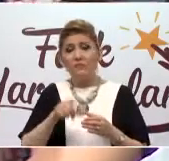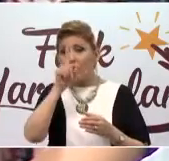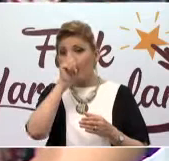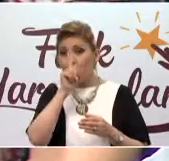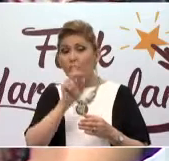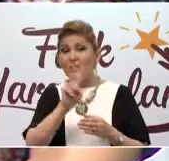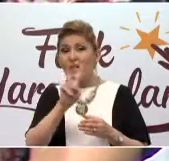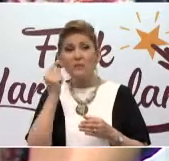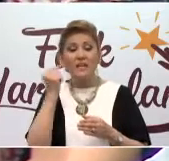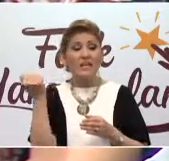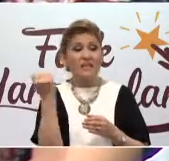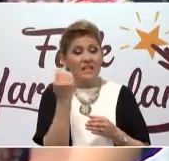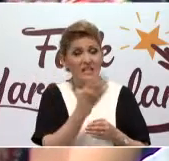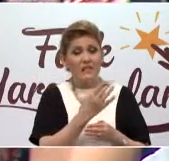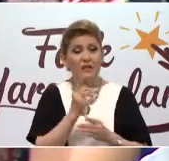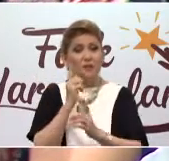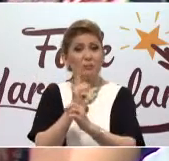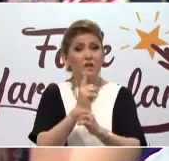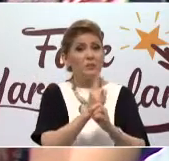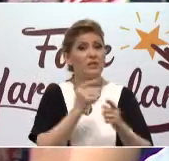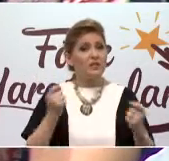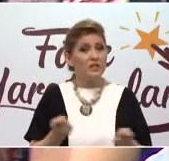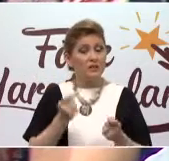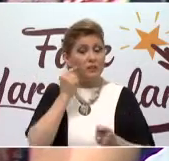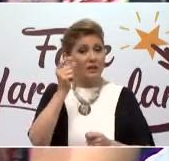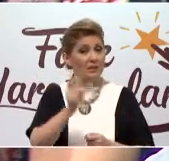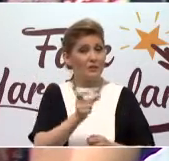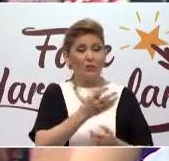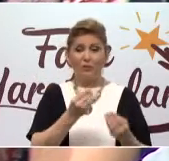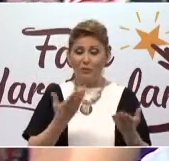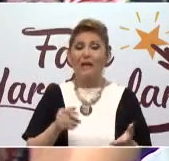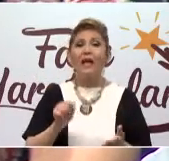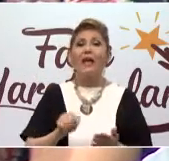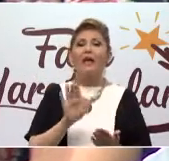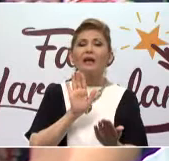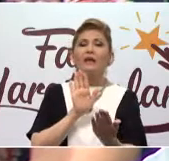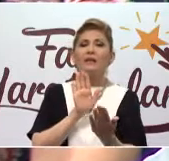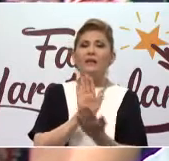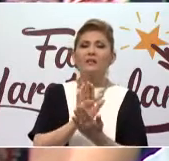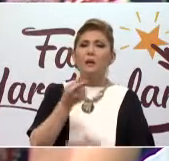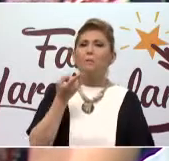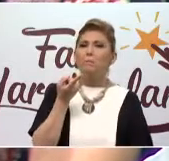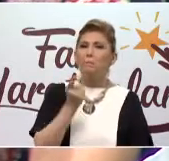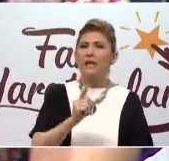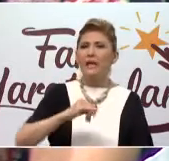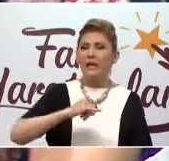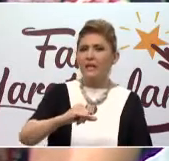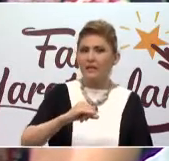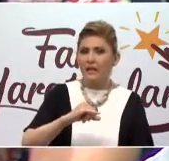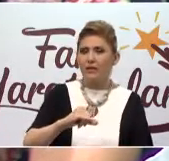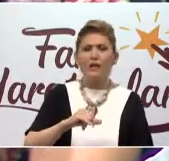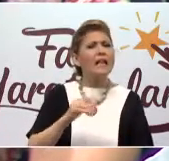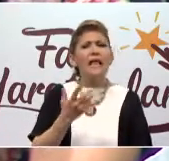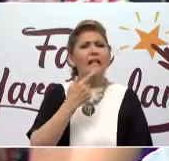120 kişiye kadar birebir çalışma yaptığımız kişi oldu şu ana kadar ve yaklaşık 1000'e yakın. Ne